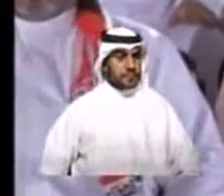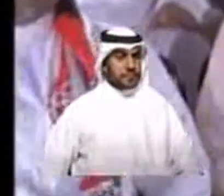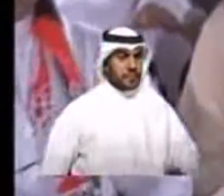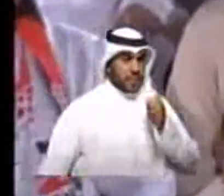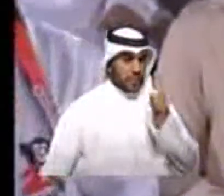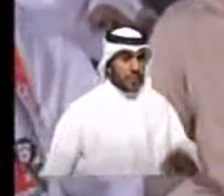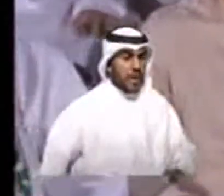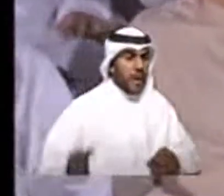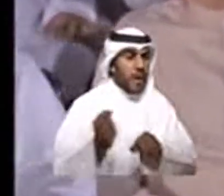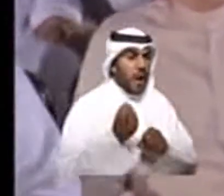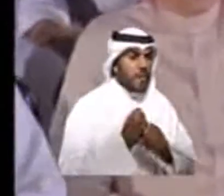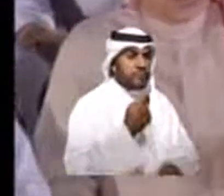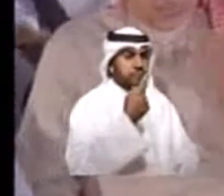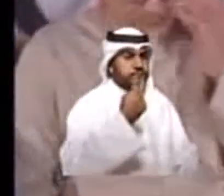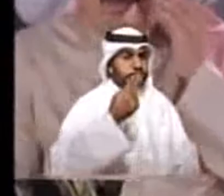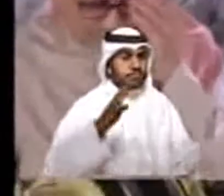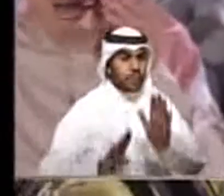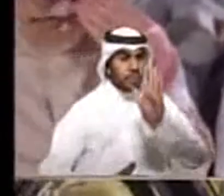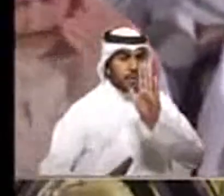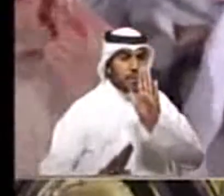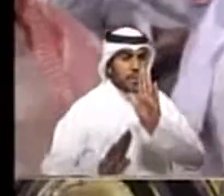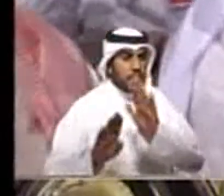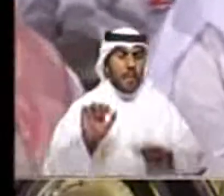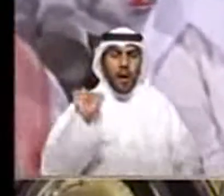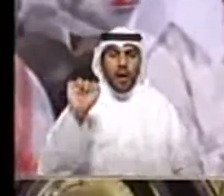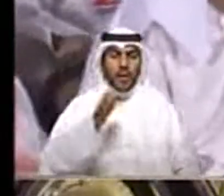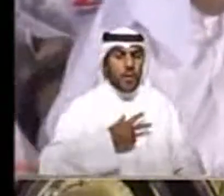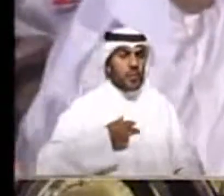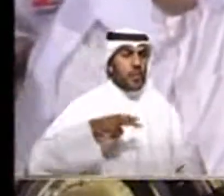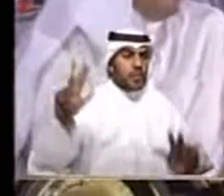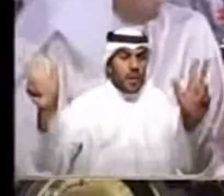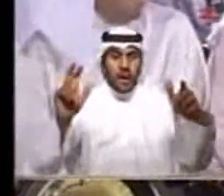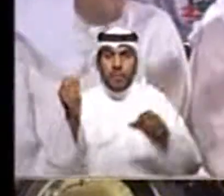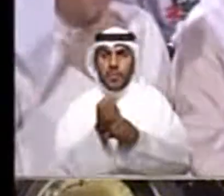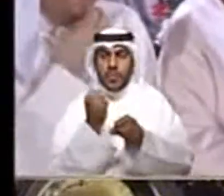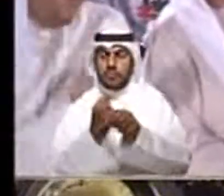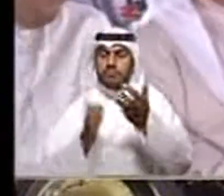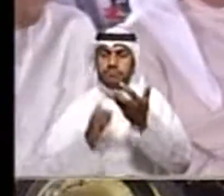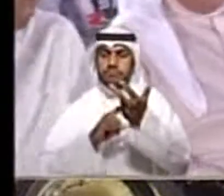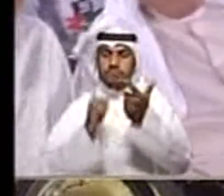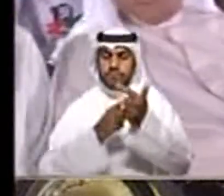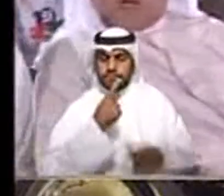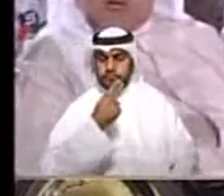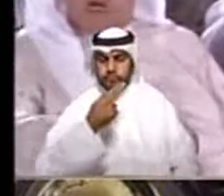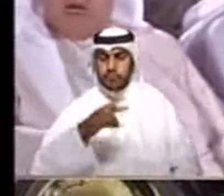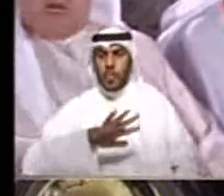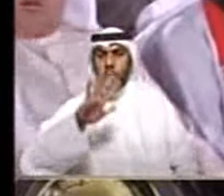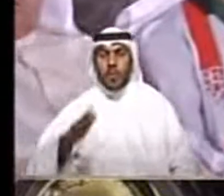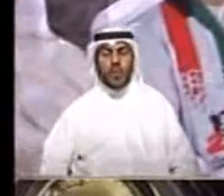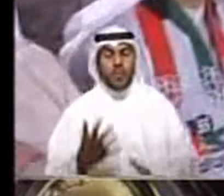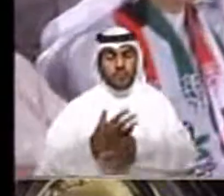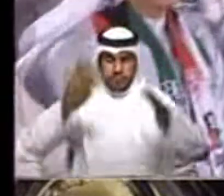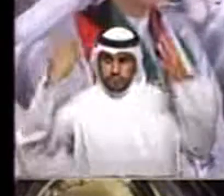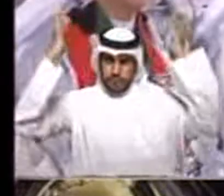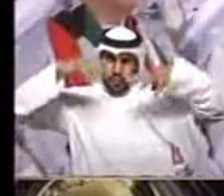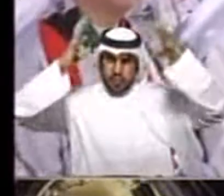جهود جبارة وواضحة قام بها منتسبو وزارة الإعلام خلال تغطيتهم للصورة والظروف الجوية